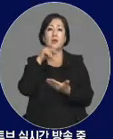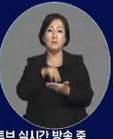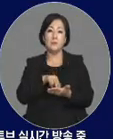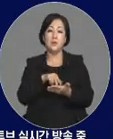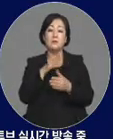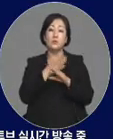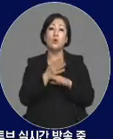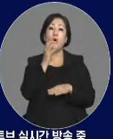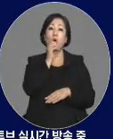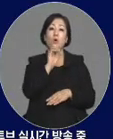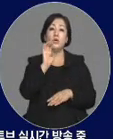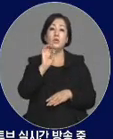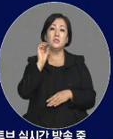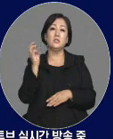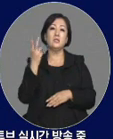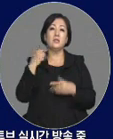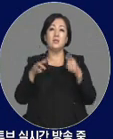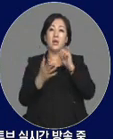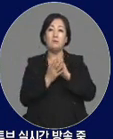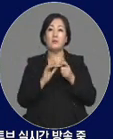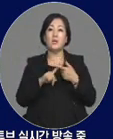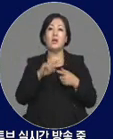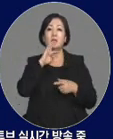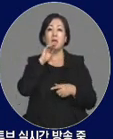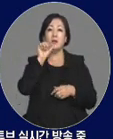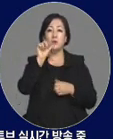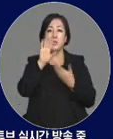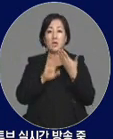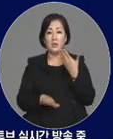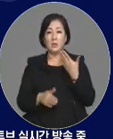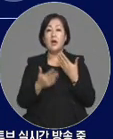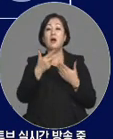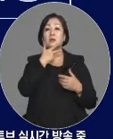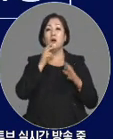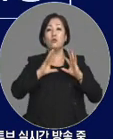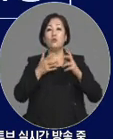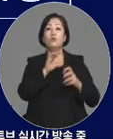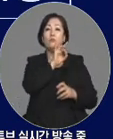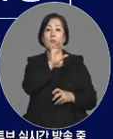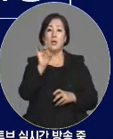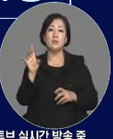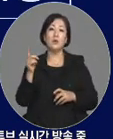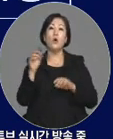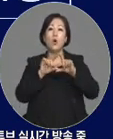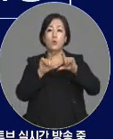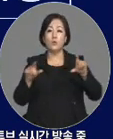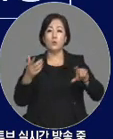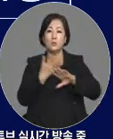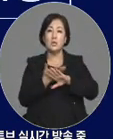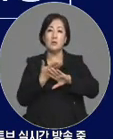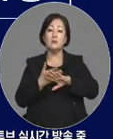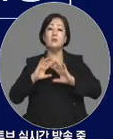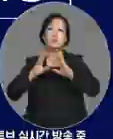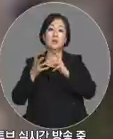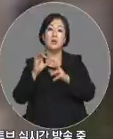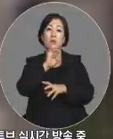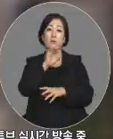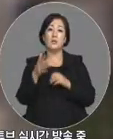현재 OECD 38개국 가운데 만 5세 이하 입학은 영국 등 일부뿐이고 대부분의 나라는 만 6세